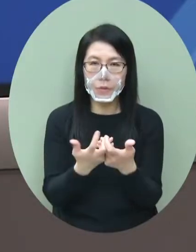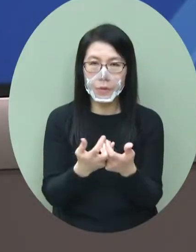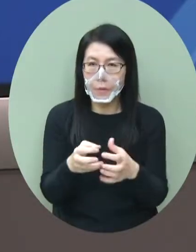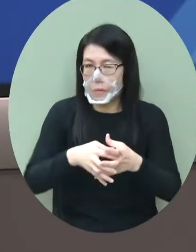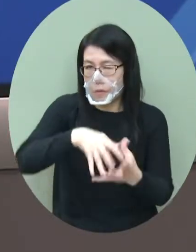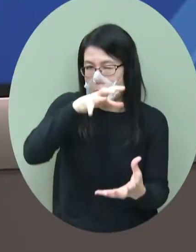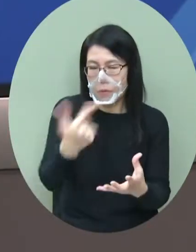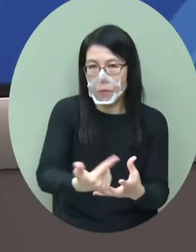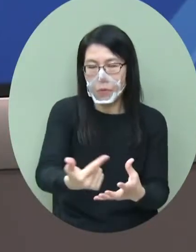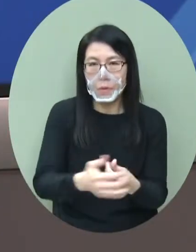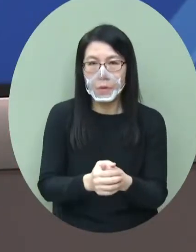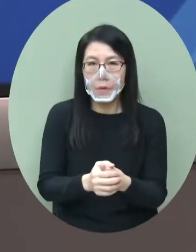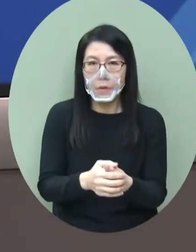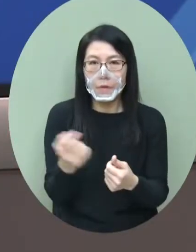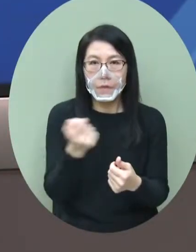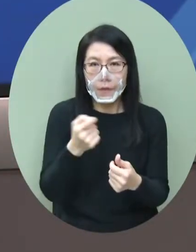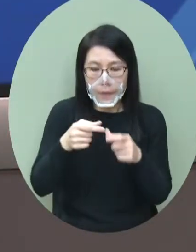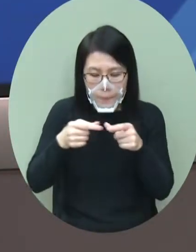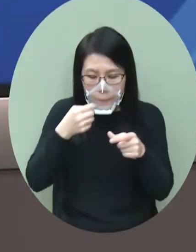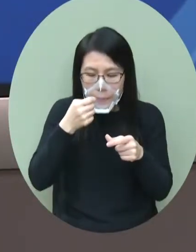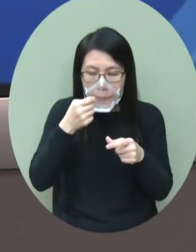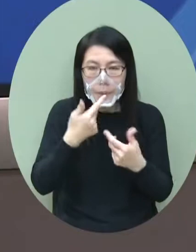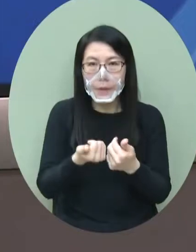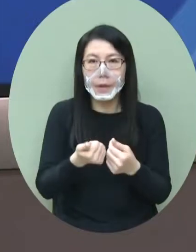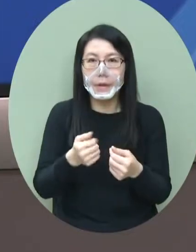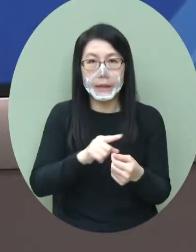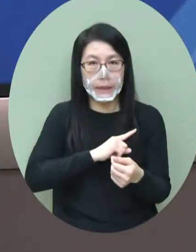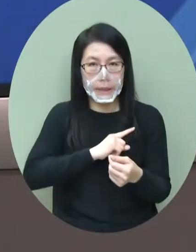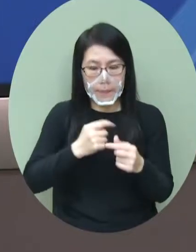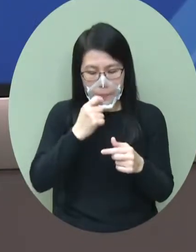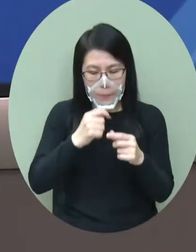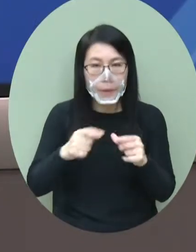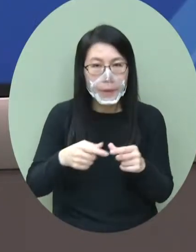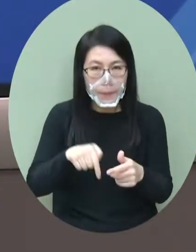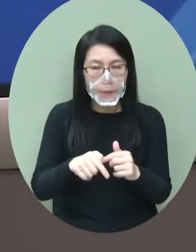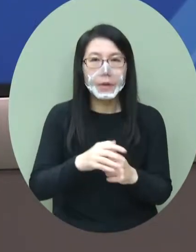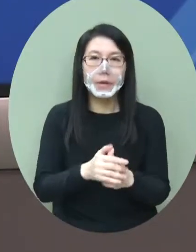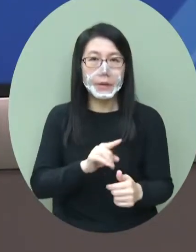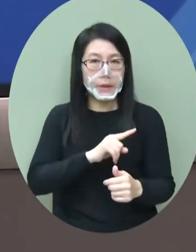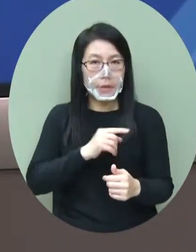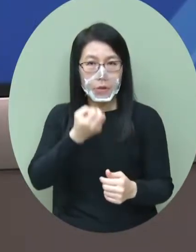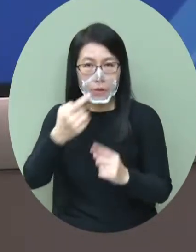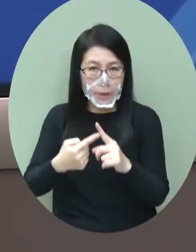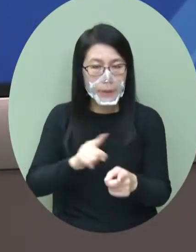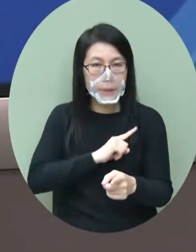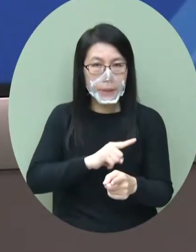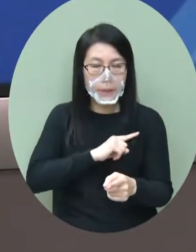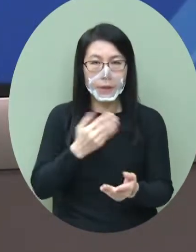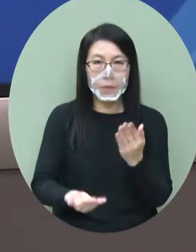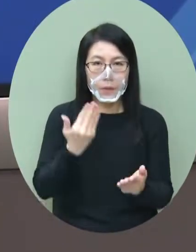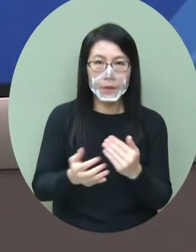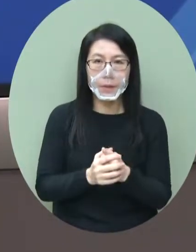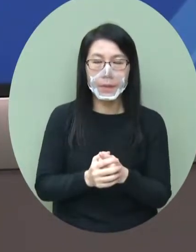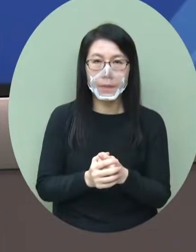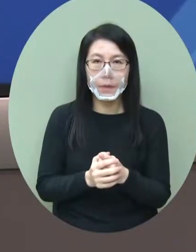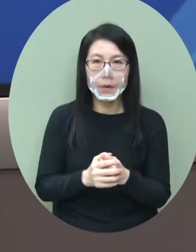数量来说比较多的重要的比方说快速抗原测试包市民本身